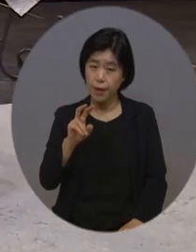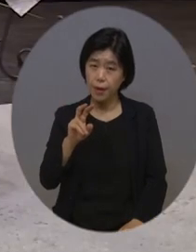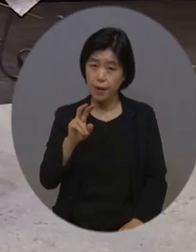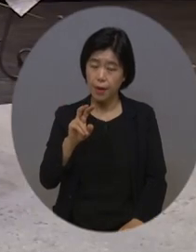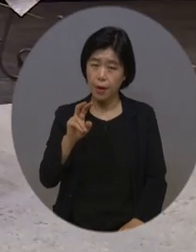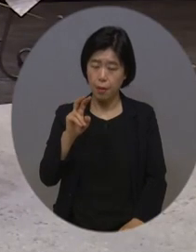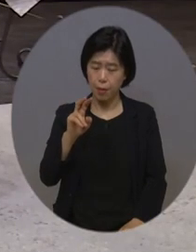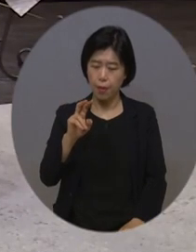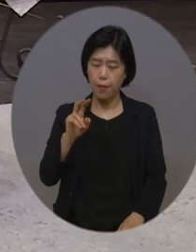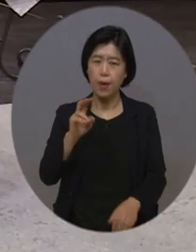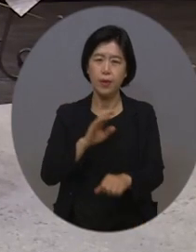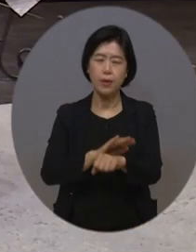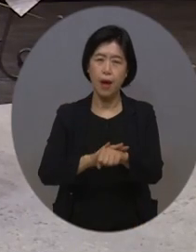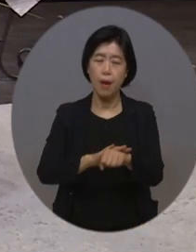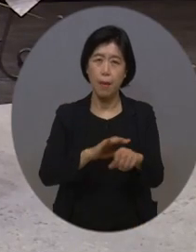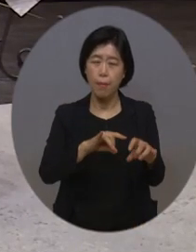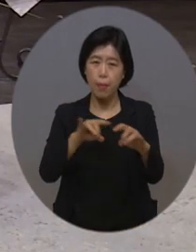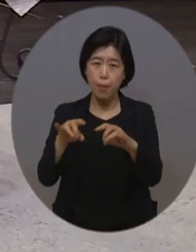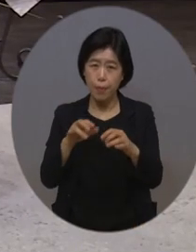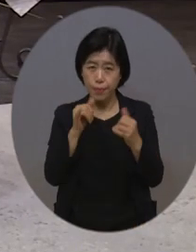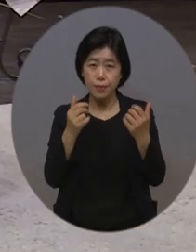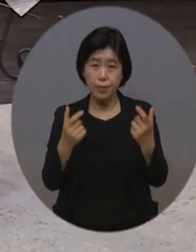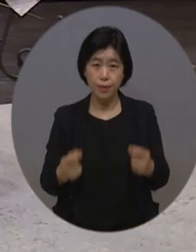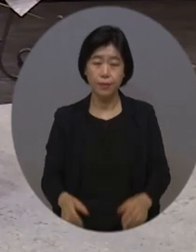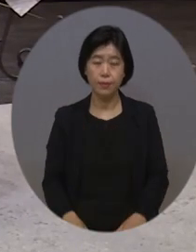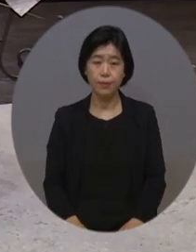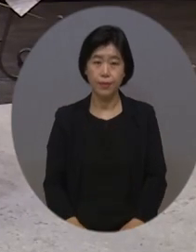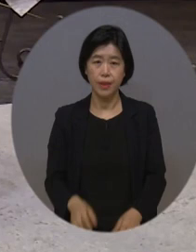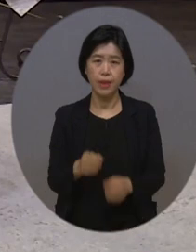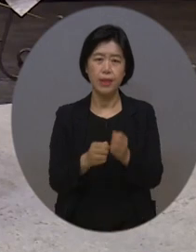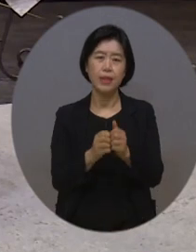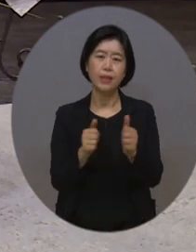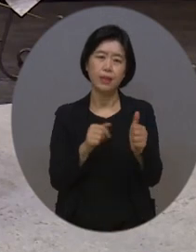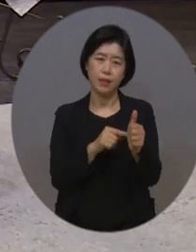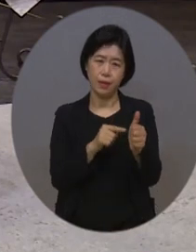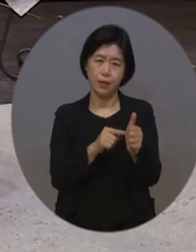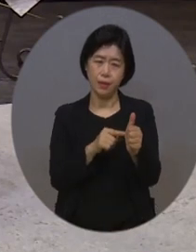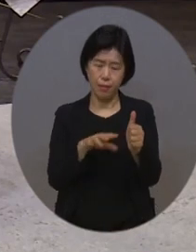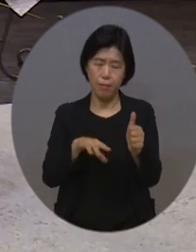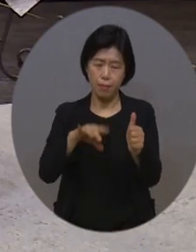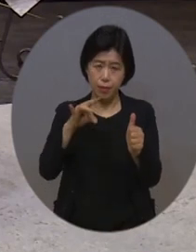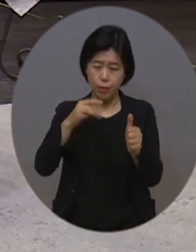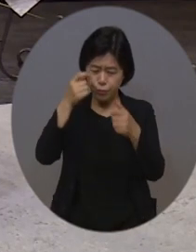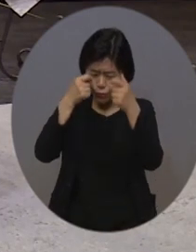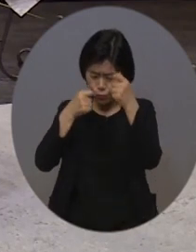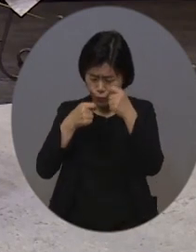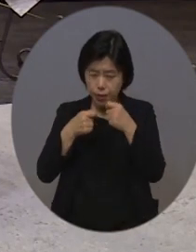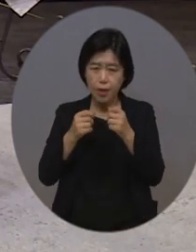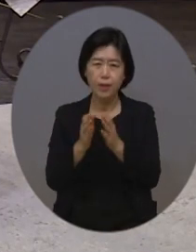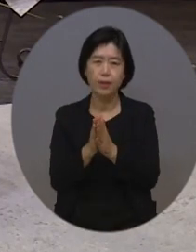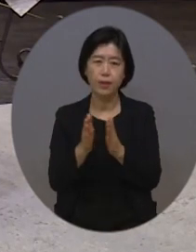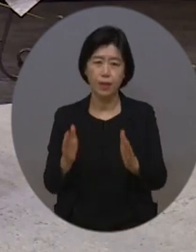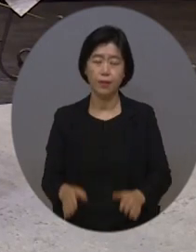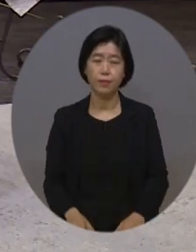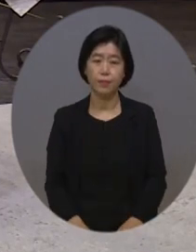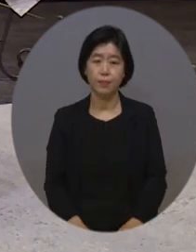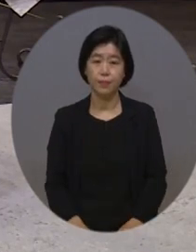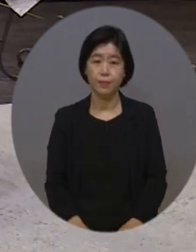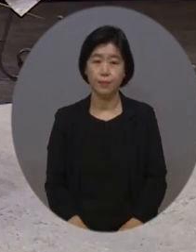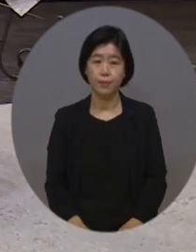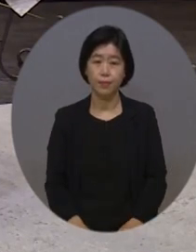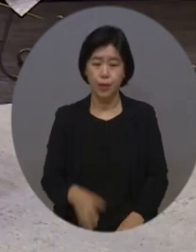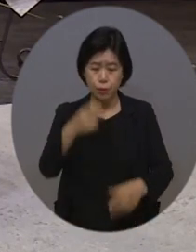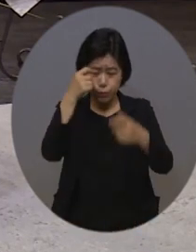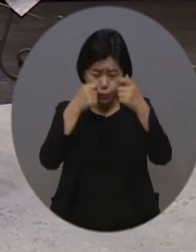시인의 자세가 눈물 범벅에 뭉개지고 있습니다. 이 행위는 동질감으로